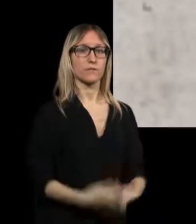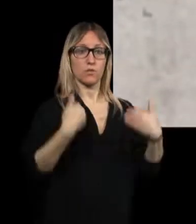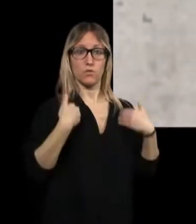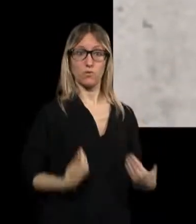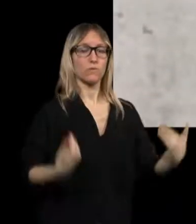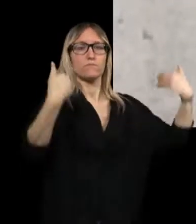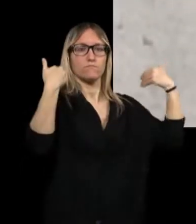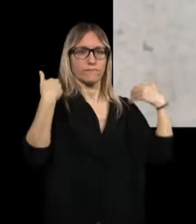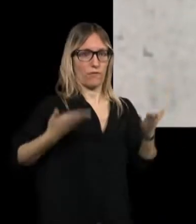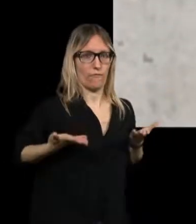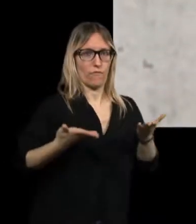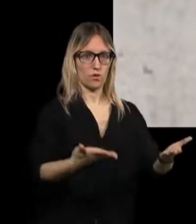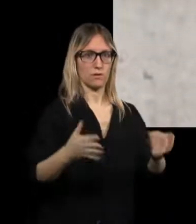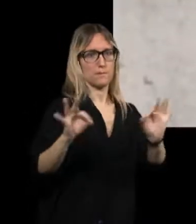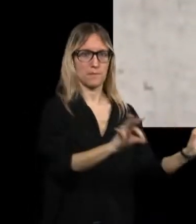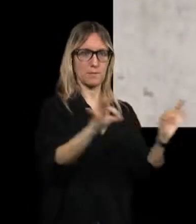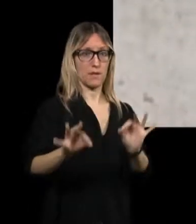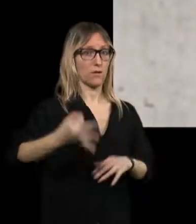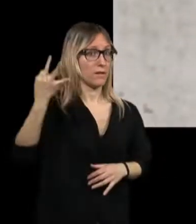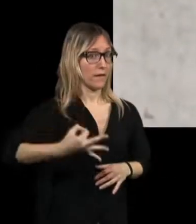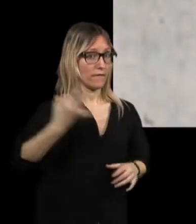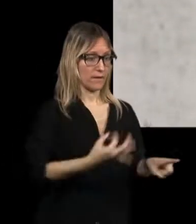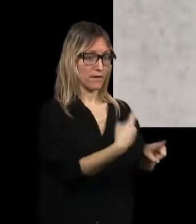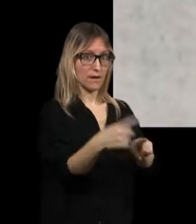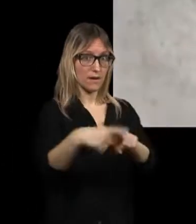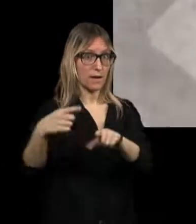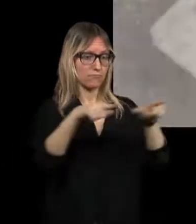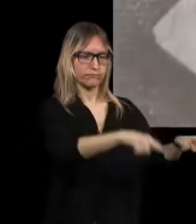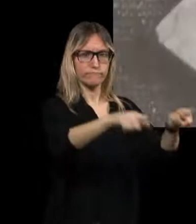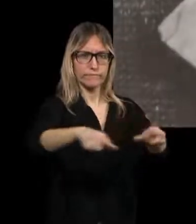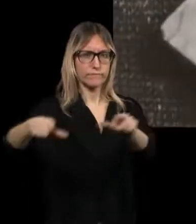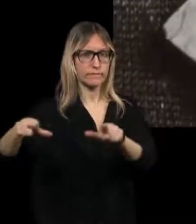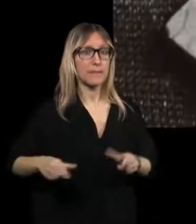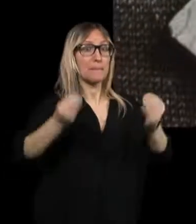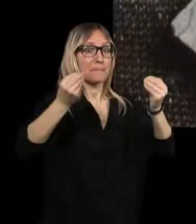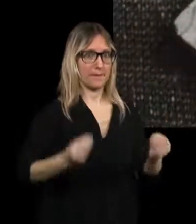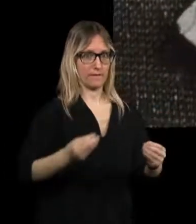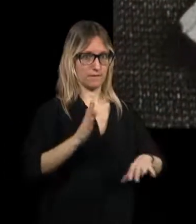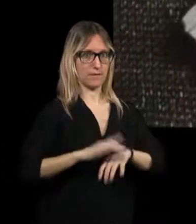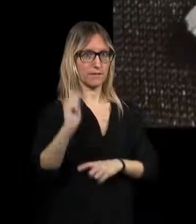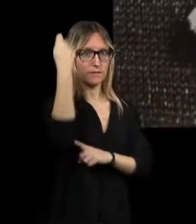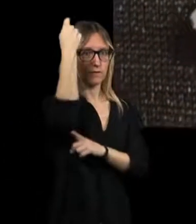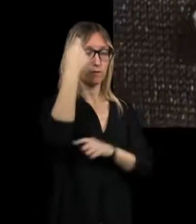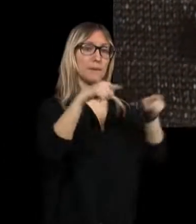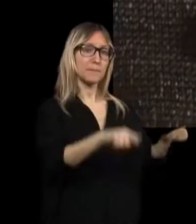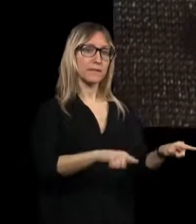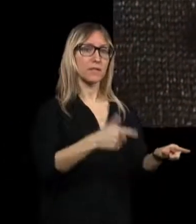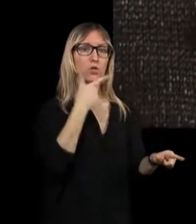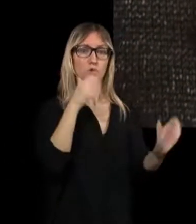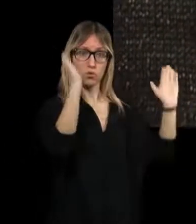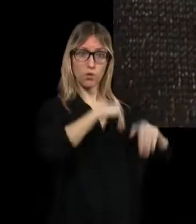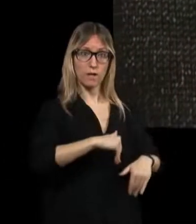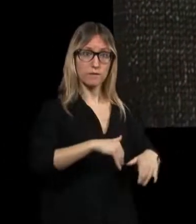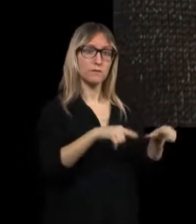Jo carrego el forn. De la bona col·locació de les peces dependrà la cuita. Les peces sense pintar, els